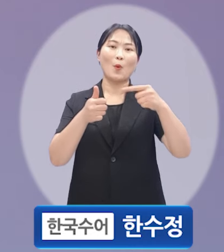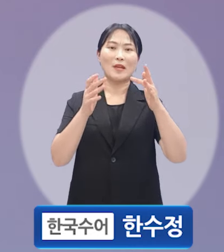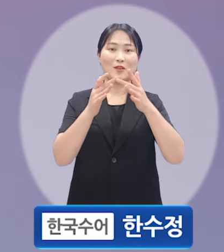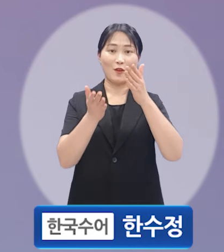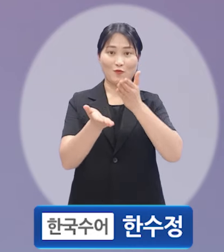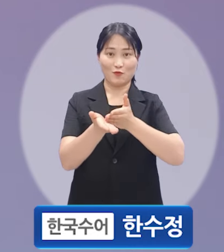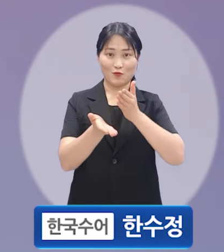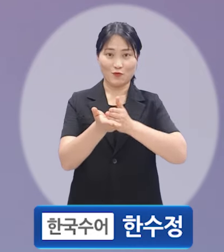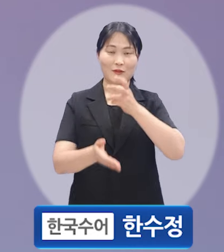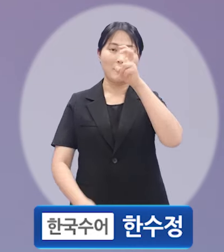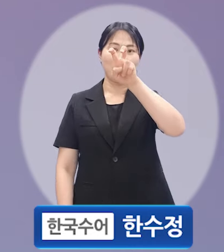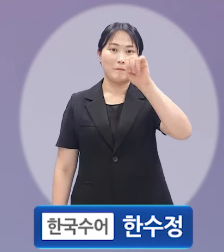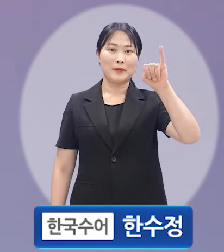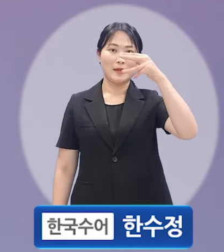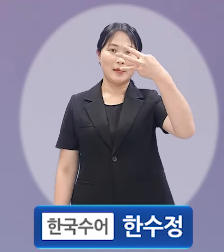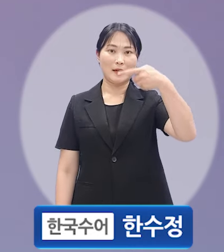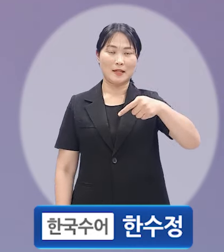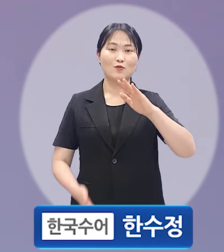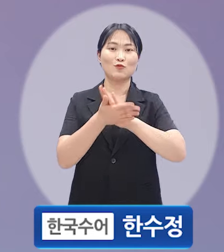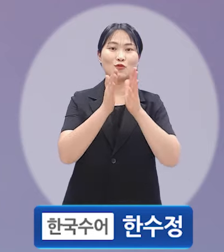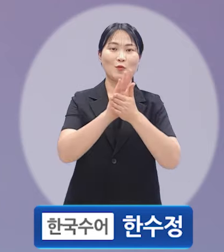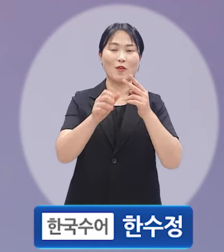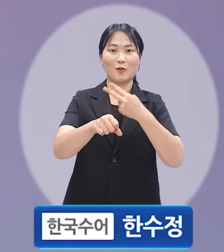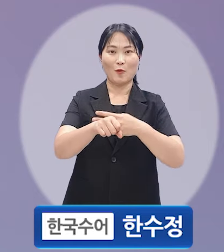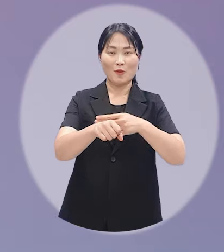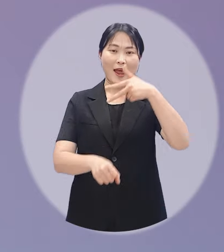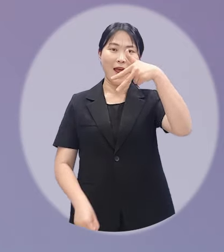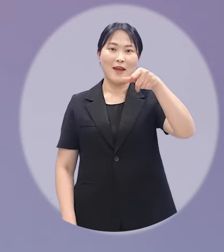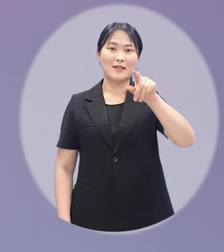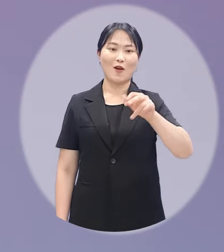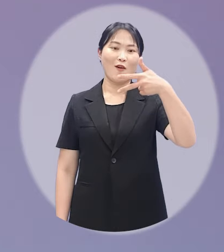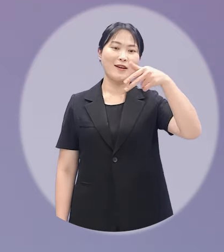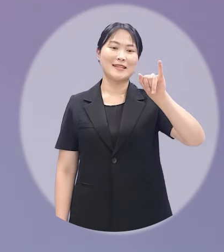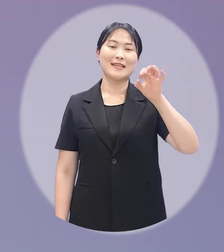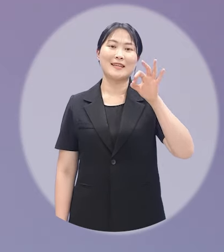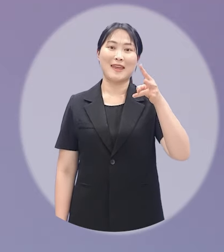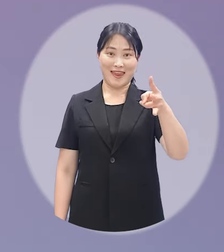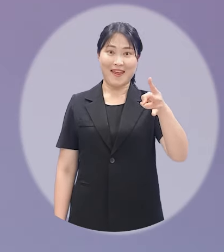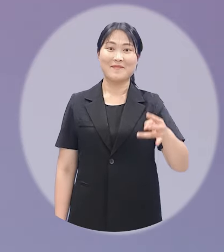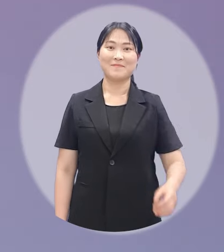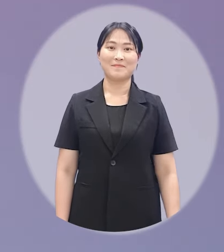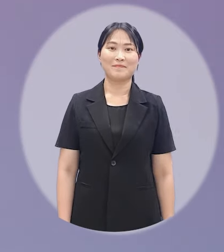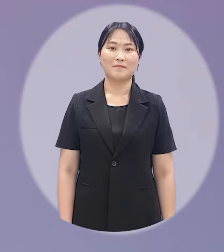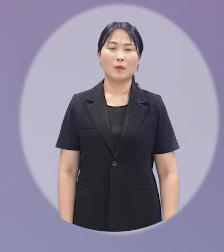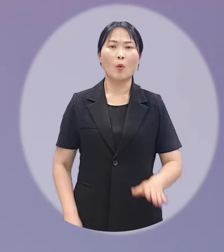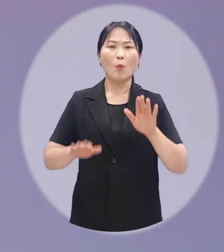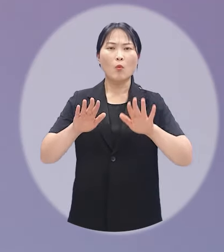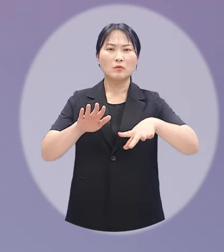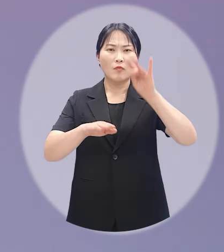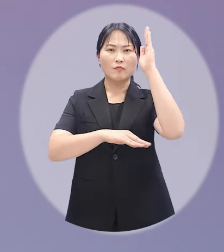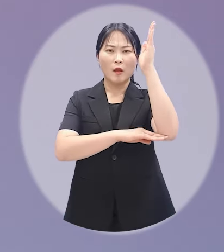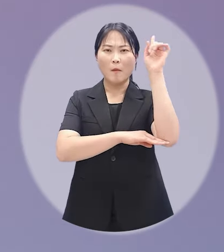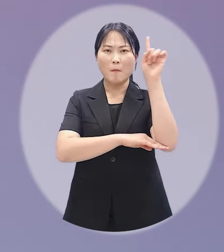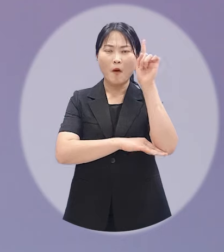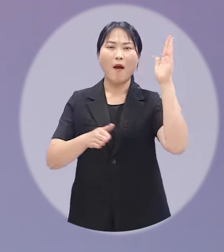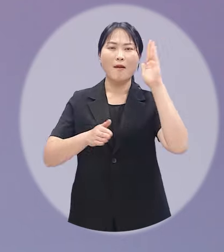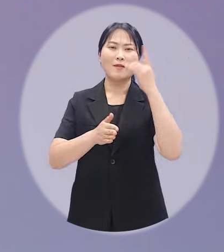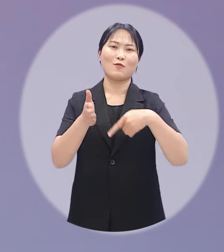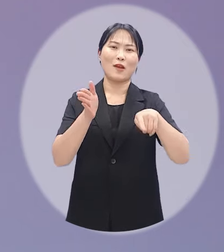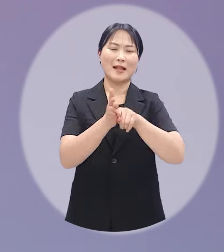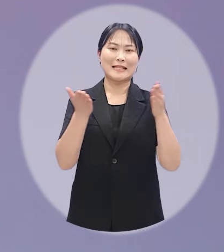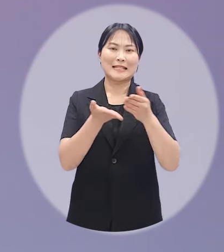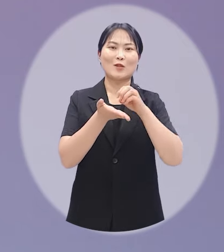일일 아나운서 미르유치원 교사 정지예입니다. 오늘 만나볼 첫 소식은 우리 학생들을 위한 맞춤형 진로